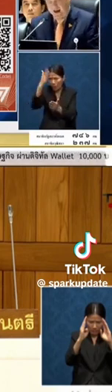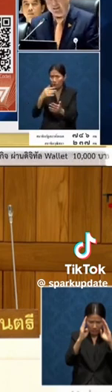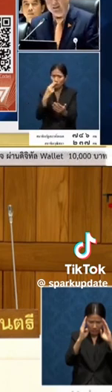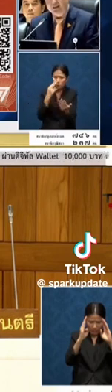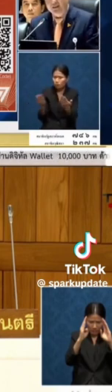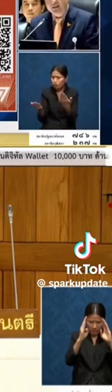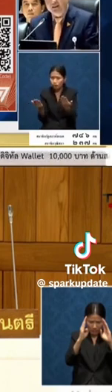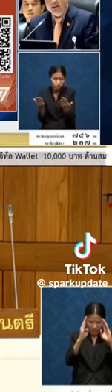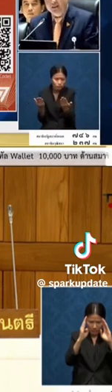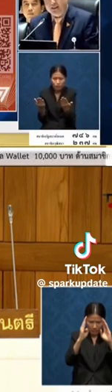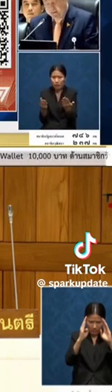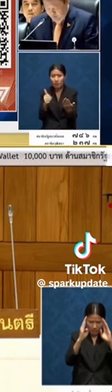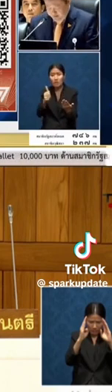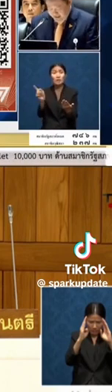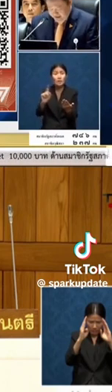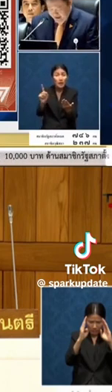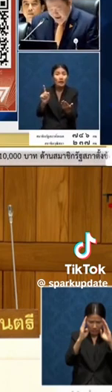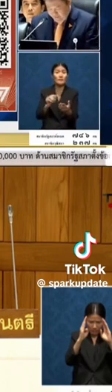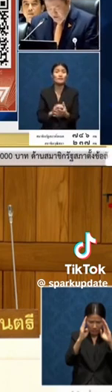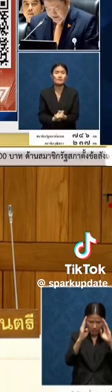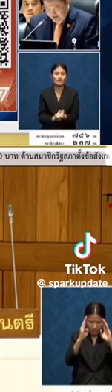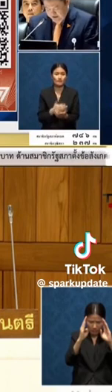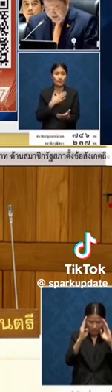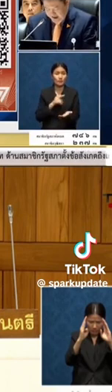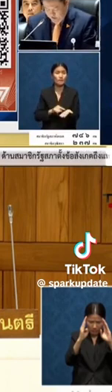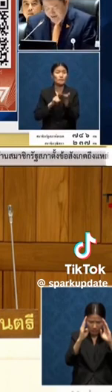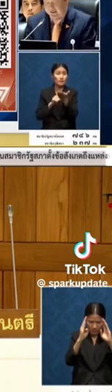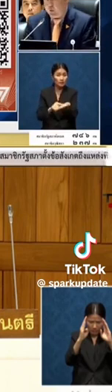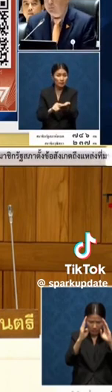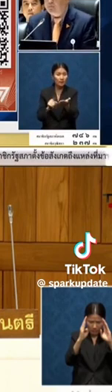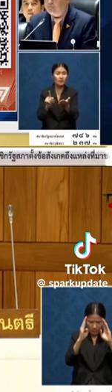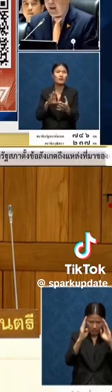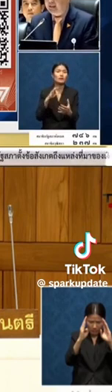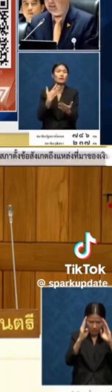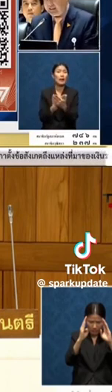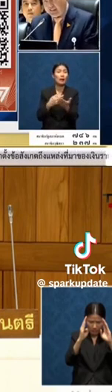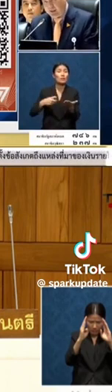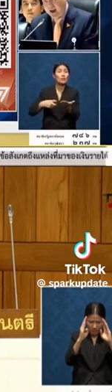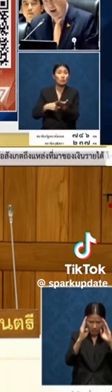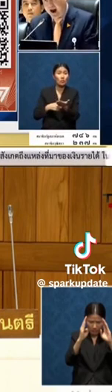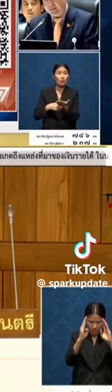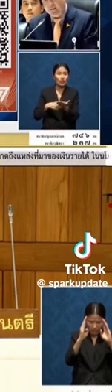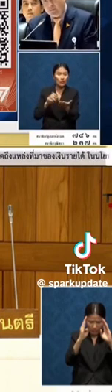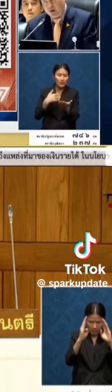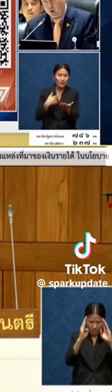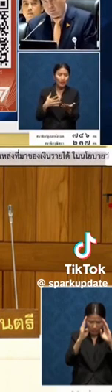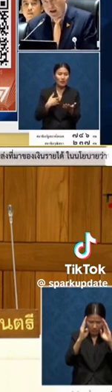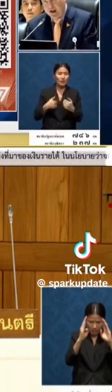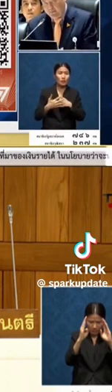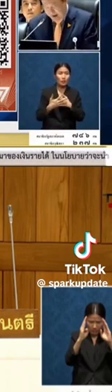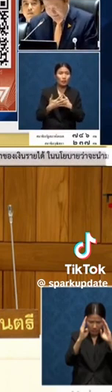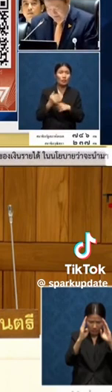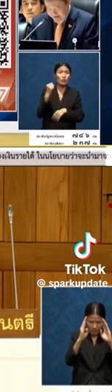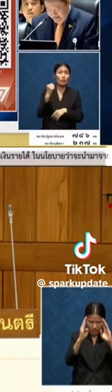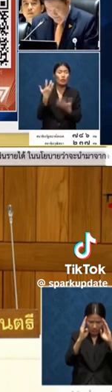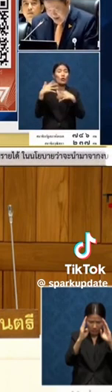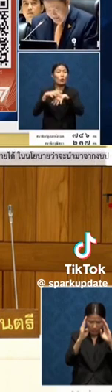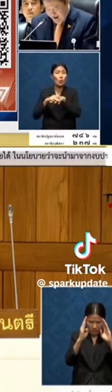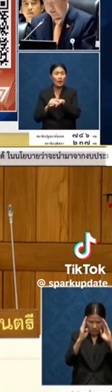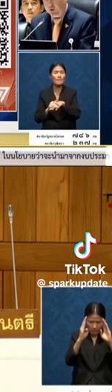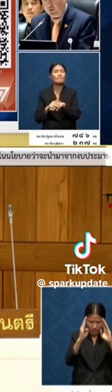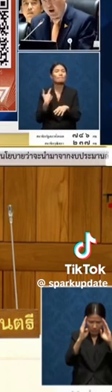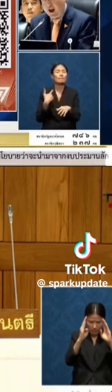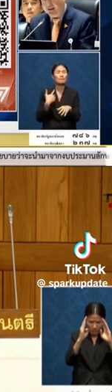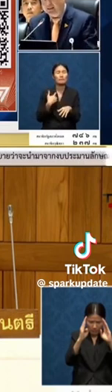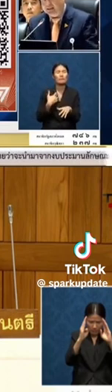ว่ากันสิ่งที่ผมเสนอนะครับก็คือค่าโดยสารร่วม 8-45 บาทรถเมล์ 8-25 บา